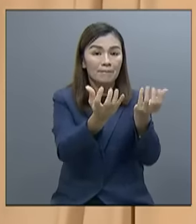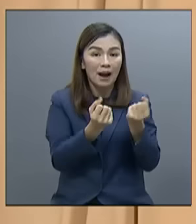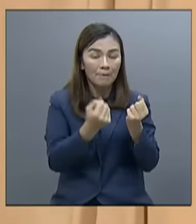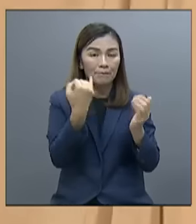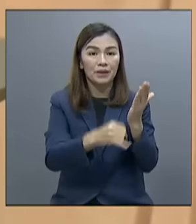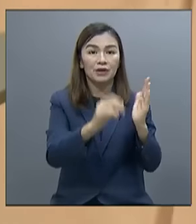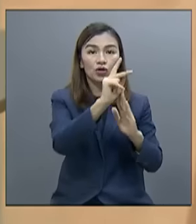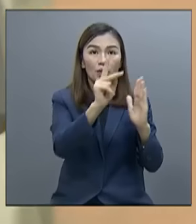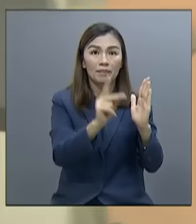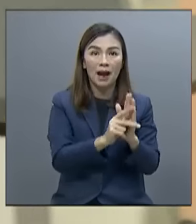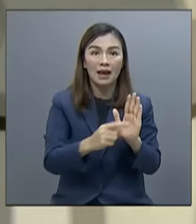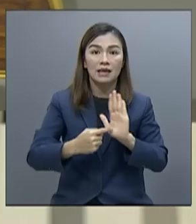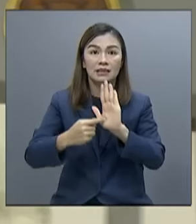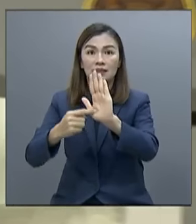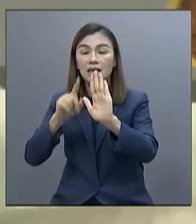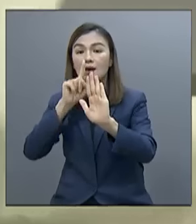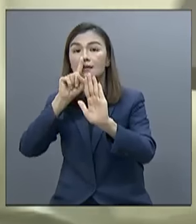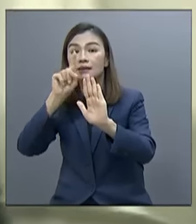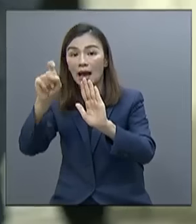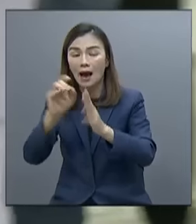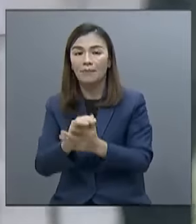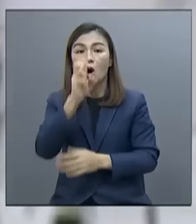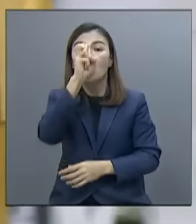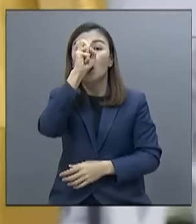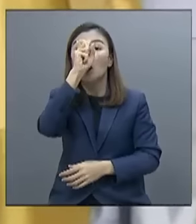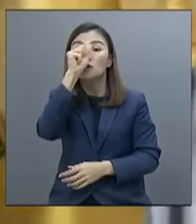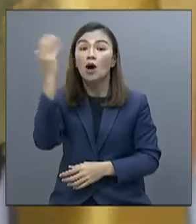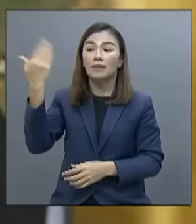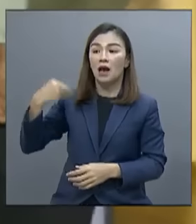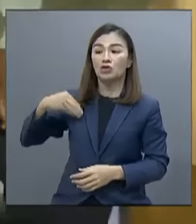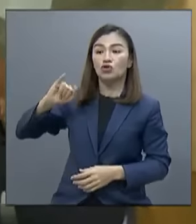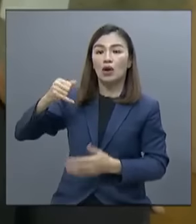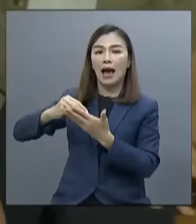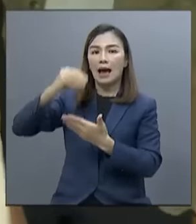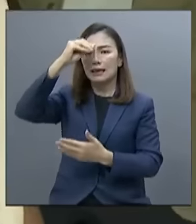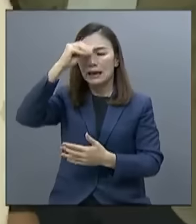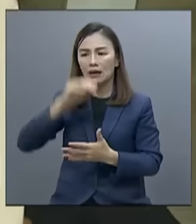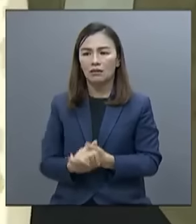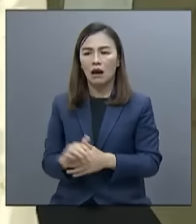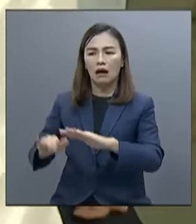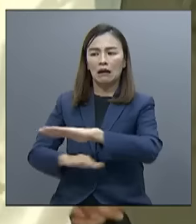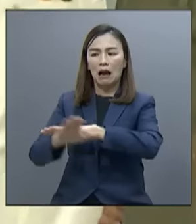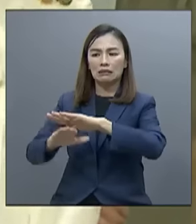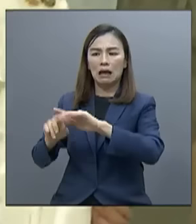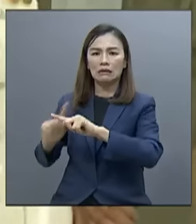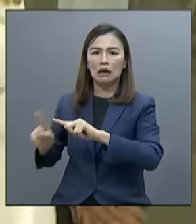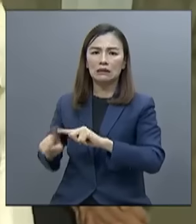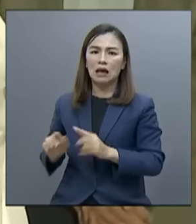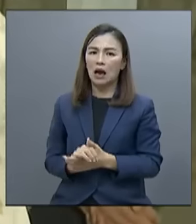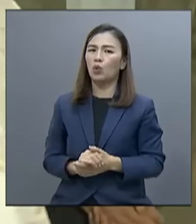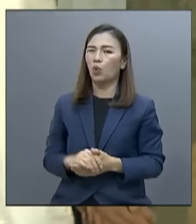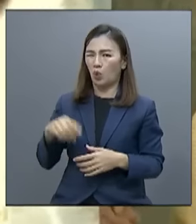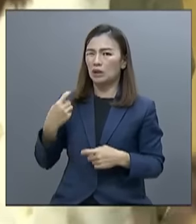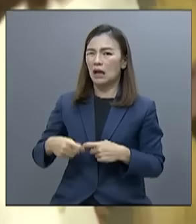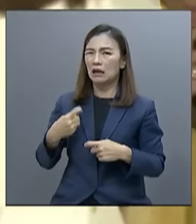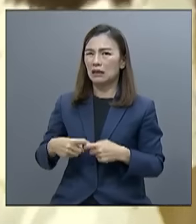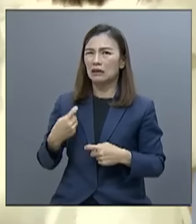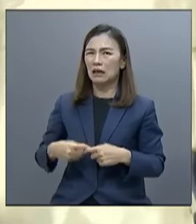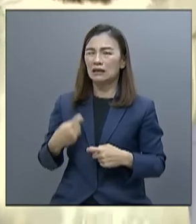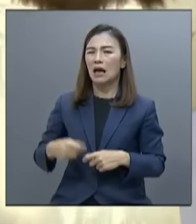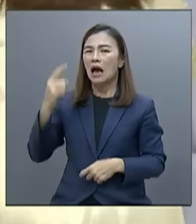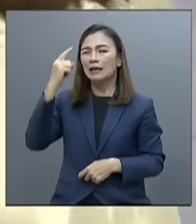ยเหมือนกันนะคะอาจารย์มองว่าอย่างเรื่องข้อสอบรั่วเนี่ยอันนี้มันเป็นเรื่องที่ยากจะพิสูจน์เอกสารหลักฐานอะไรมันก็หาได้ยากไม่น่าจะเป็น